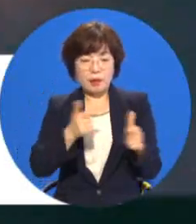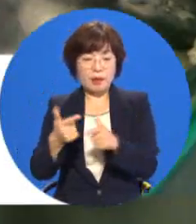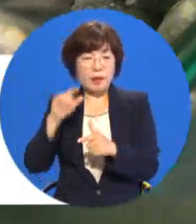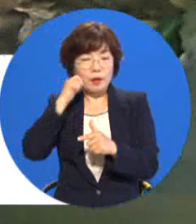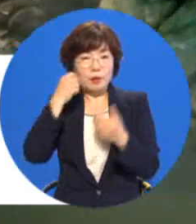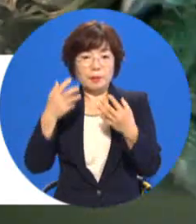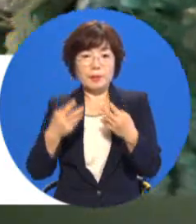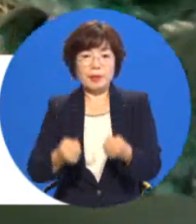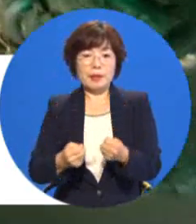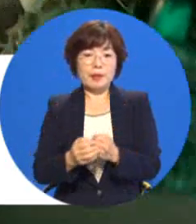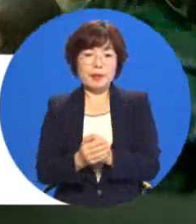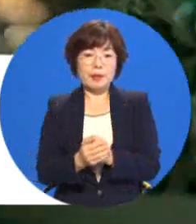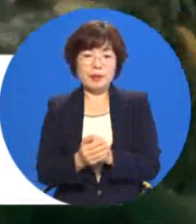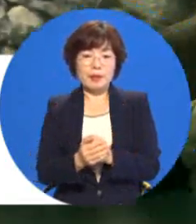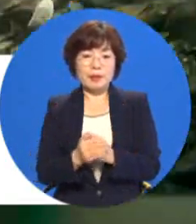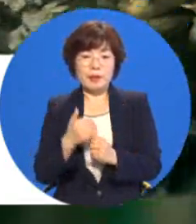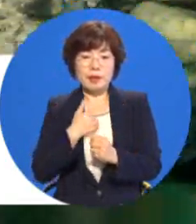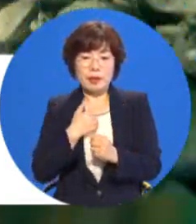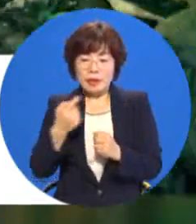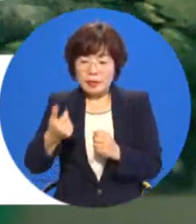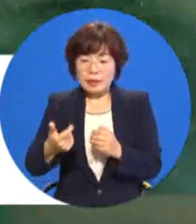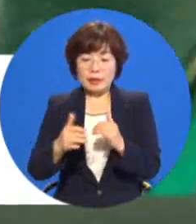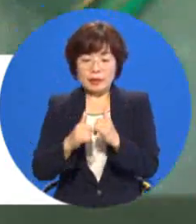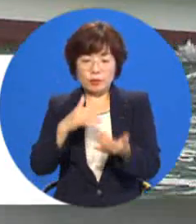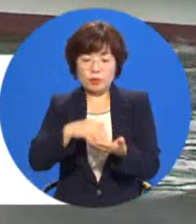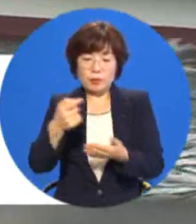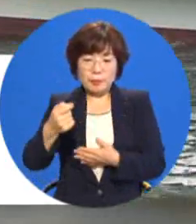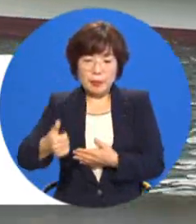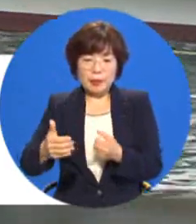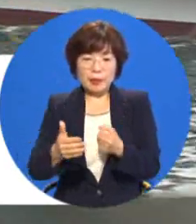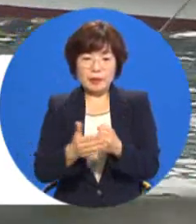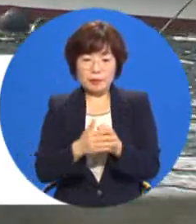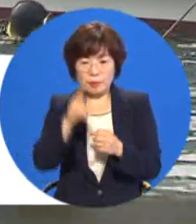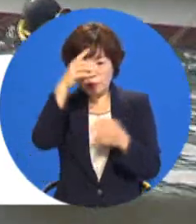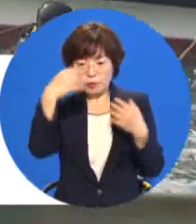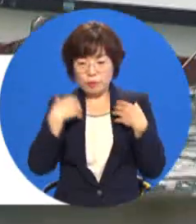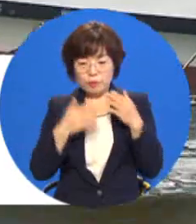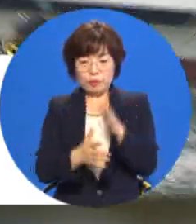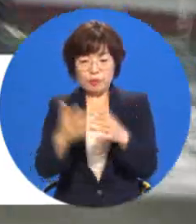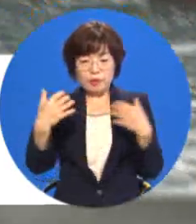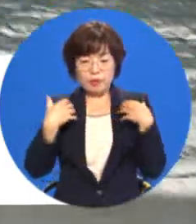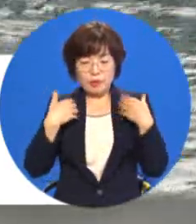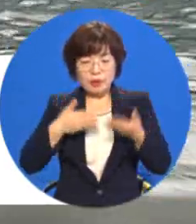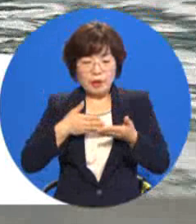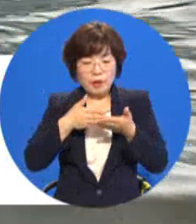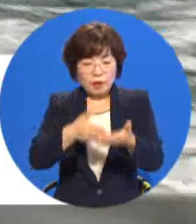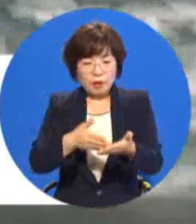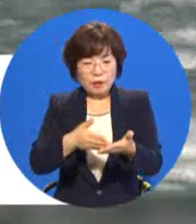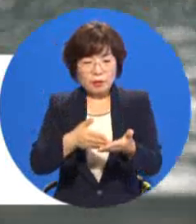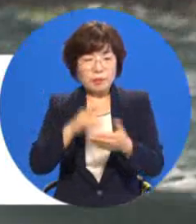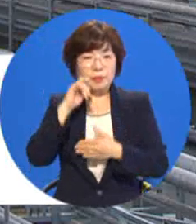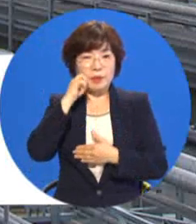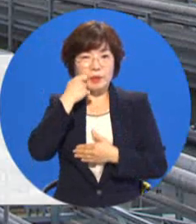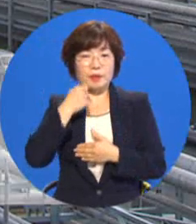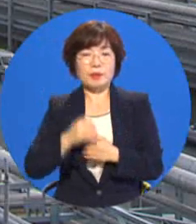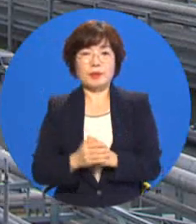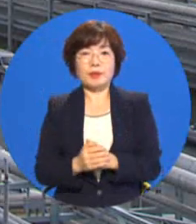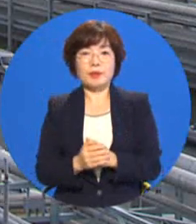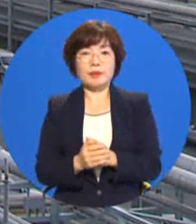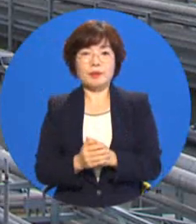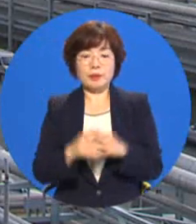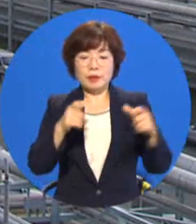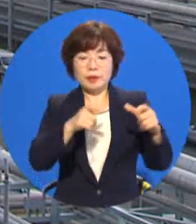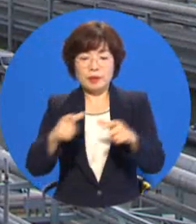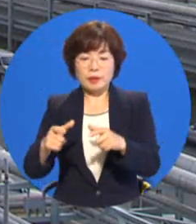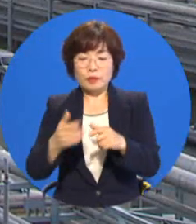많습니다. 그러나 저희들은 소수라 정부나 지자체의 의사반영이 어렵습니다.